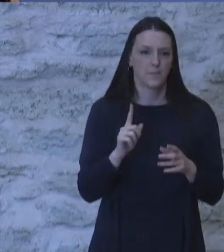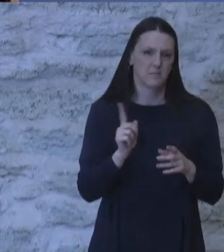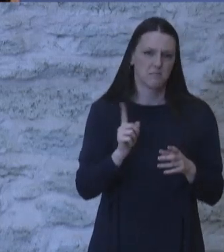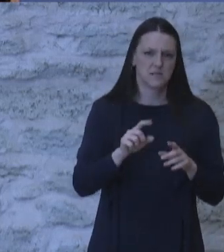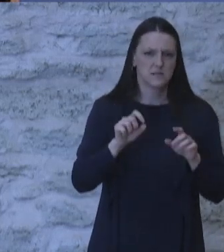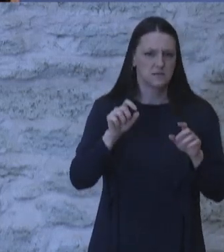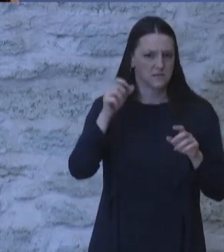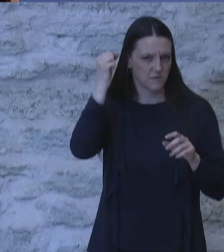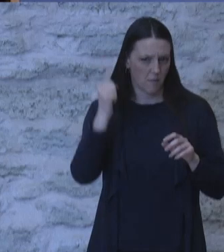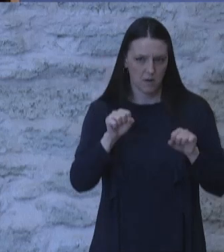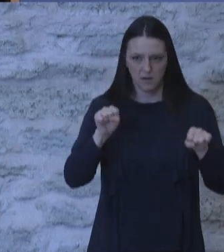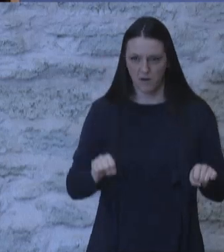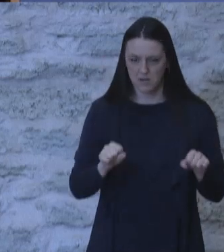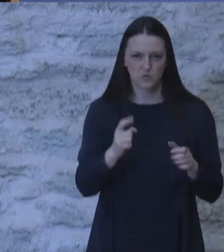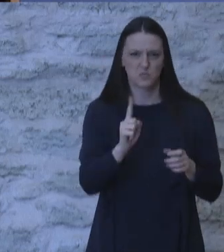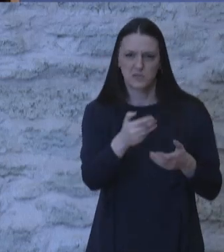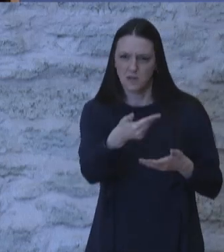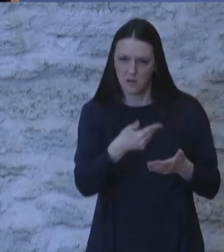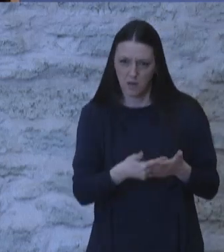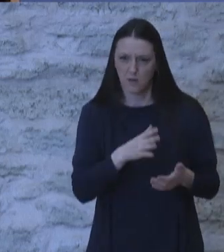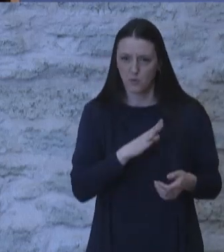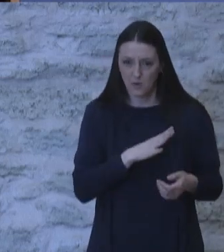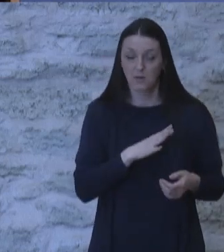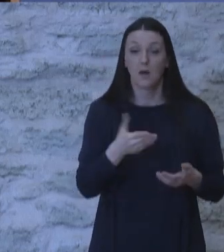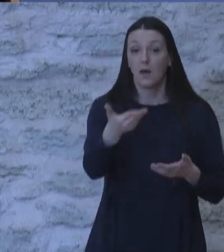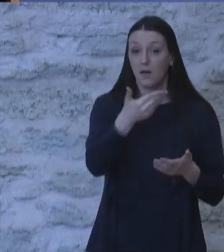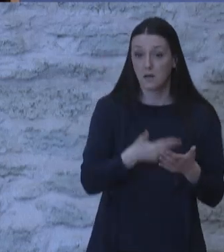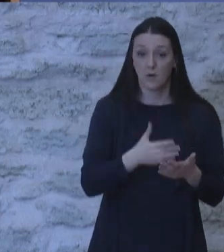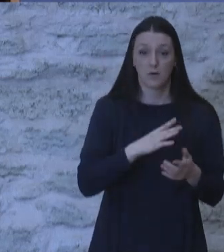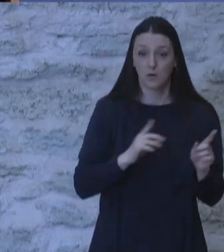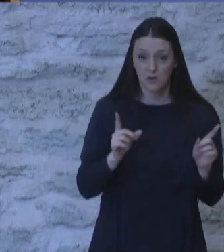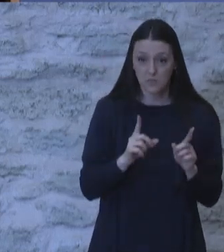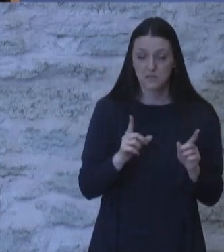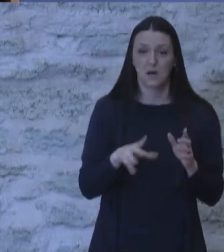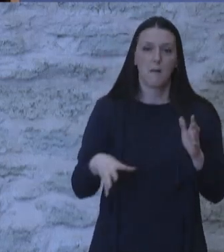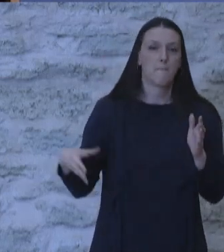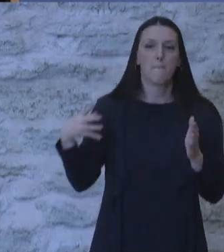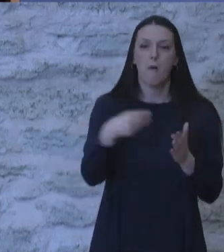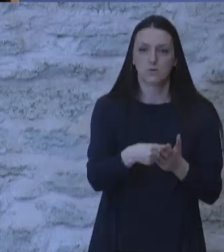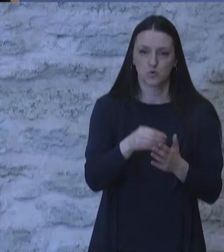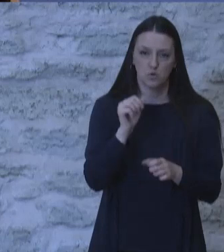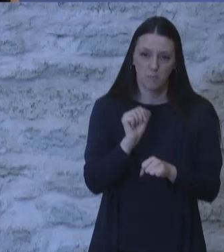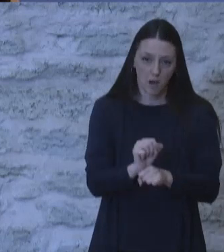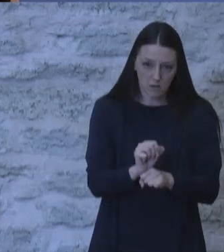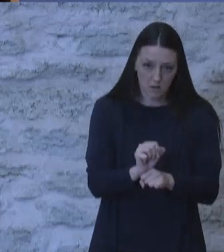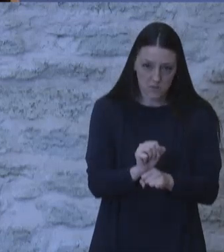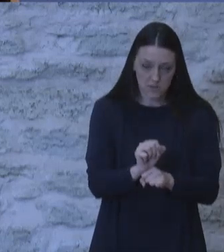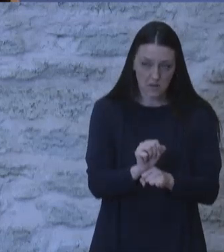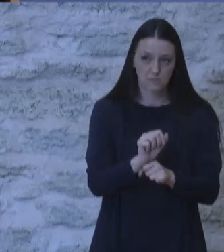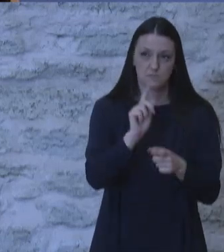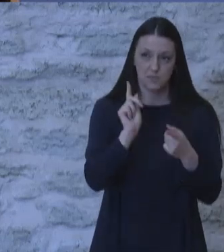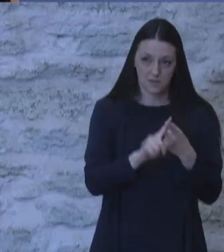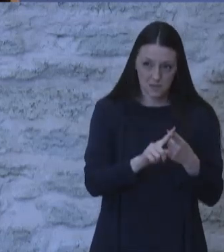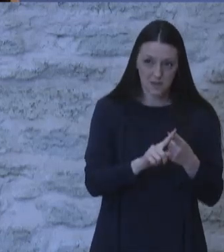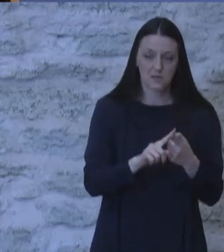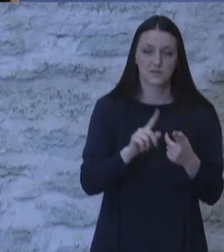valituse poole, siis esialgseid ettepanekud olid kõik võimalikud maksude peatamised. Täna